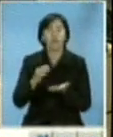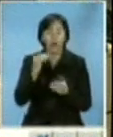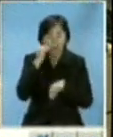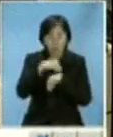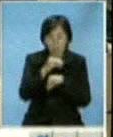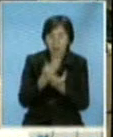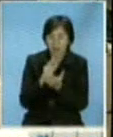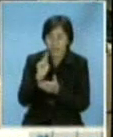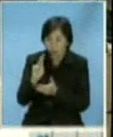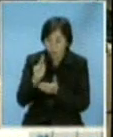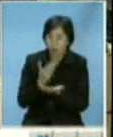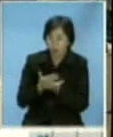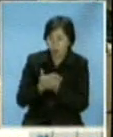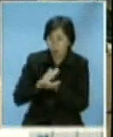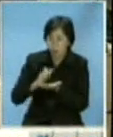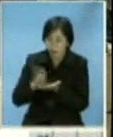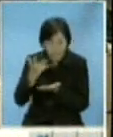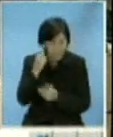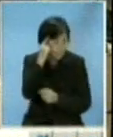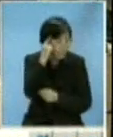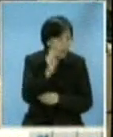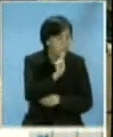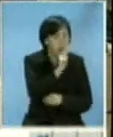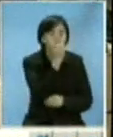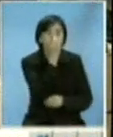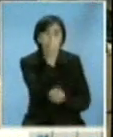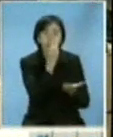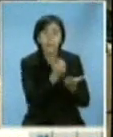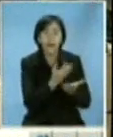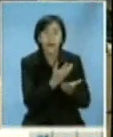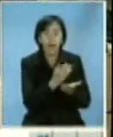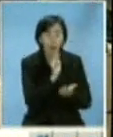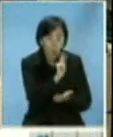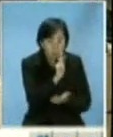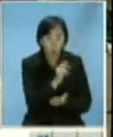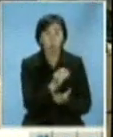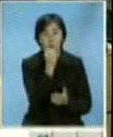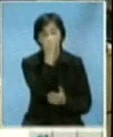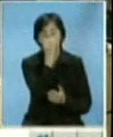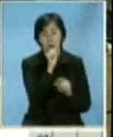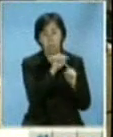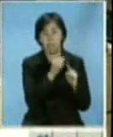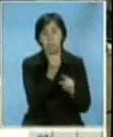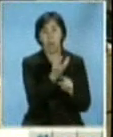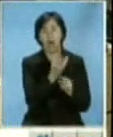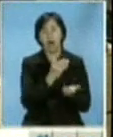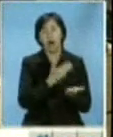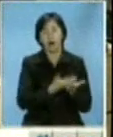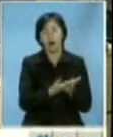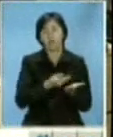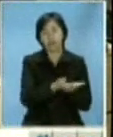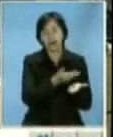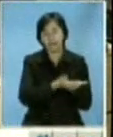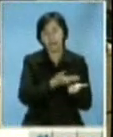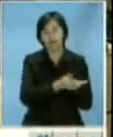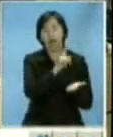ต้องไปกู้ที่นอกนอกระบบพอกู้หนี้นอกระบบดอกเบี้ยมันสูงครับไม่สามารถชำระได้ทุก